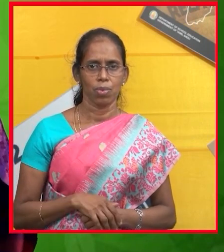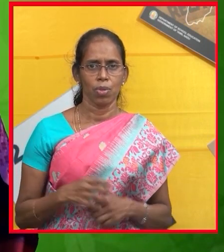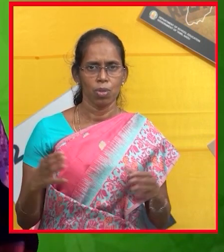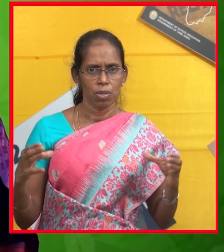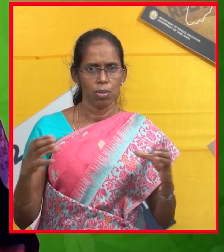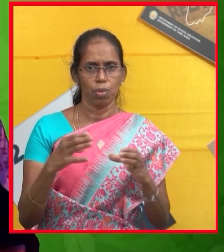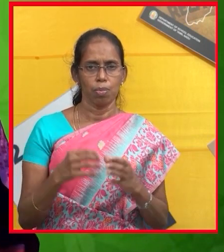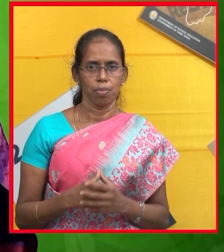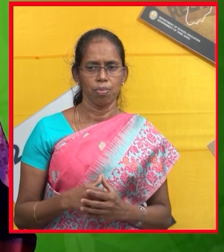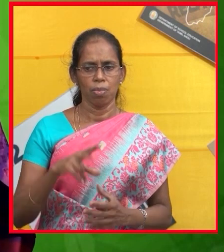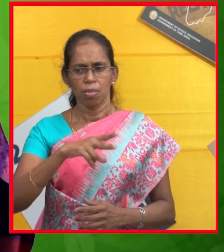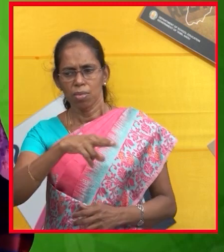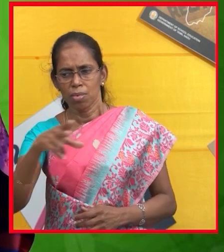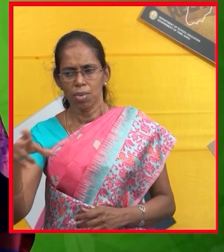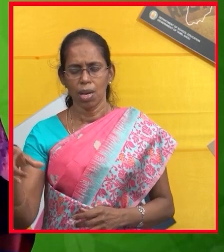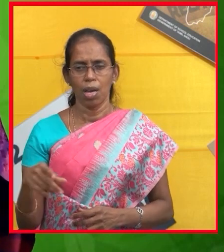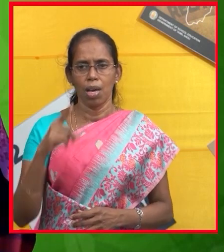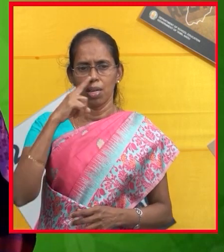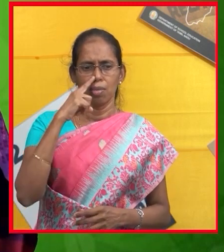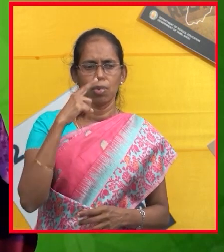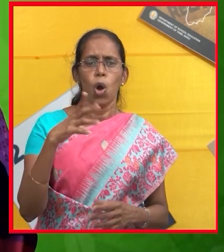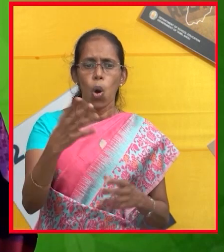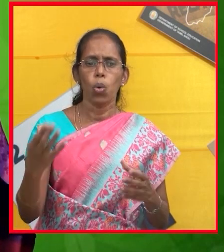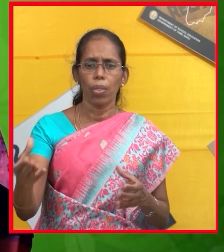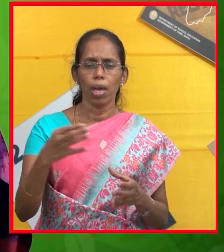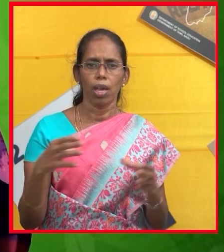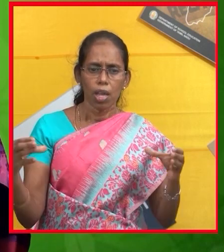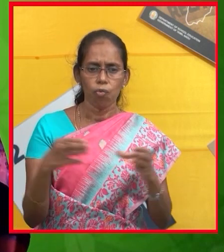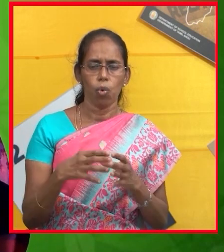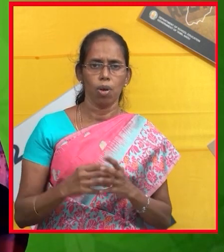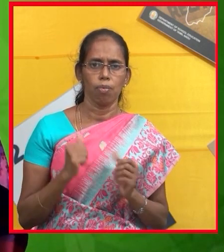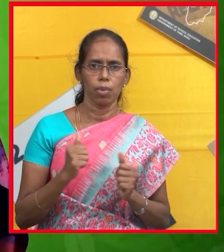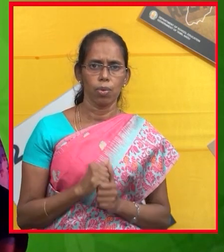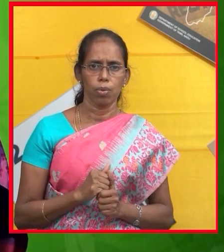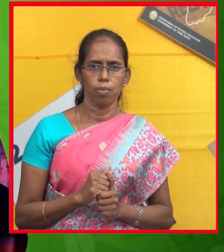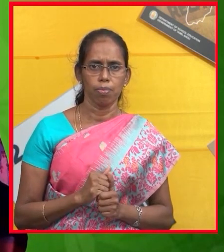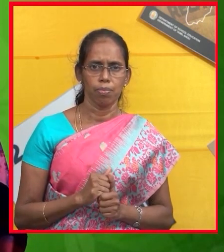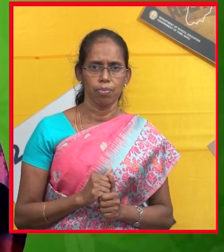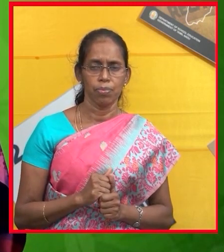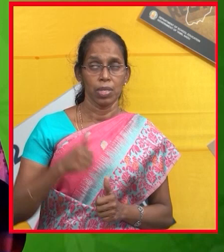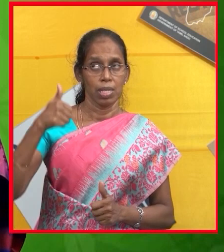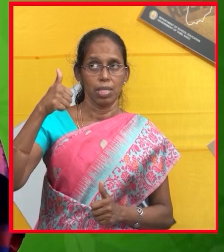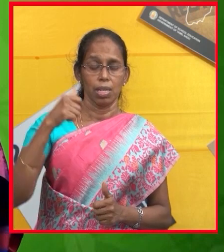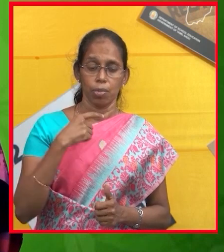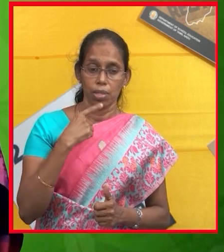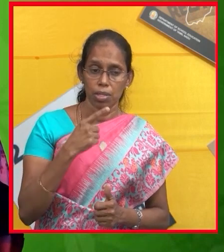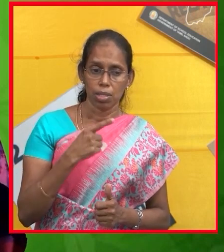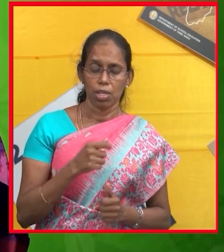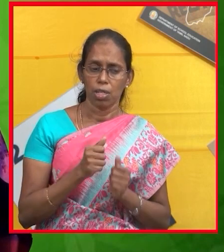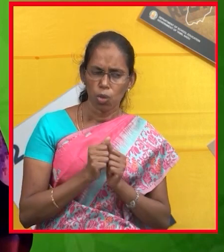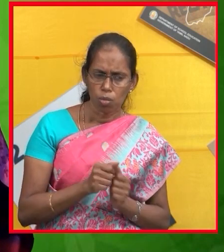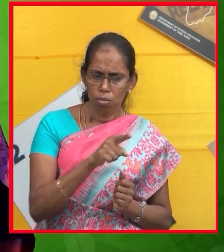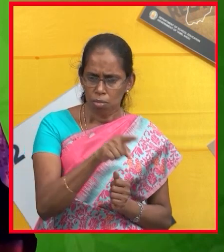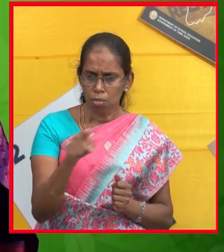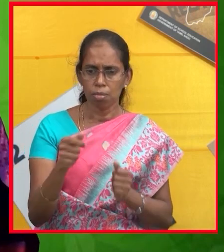குழுவில் இருக்கிற மற்ற உறுப்பினர்களை ஈடுபட வச்சிங்க? ஏன்னா கேப்டன் ஒன்று செஞ்சு முடிவு பண்ணி மற்றவங்களாம்